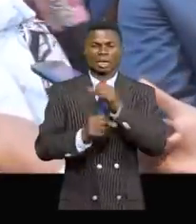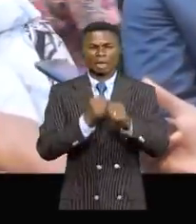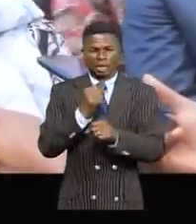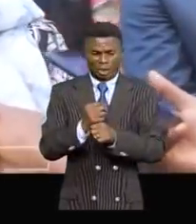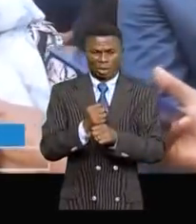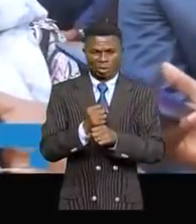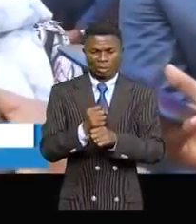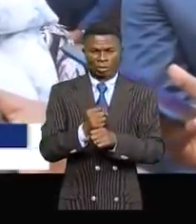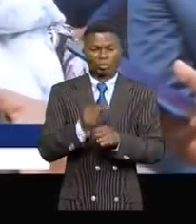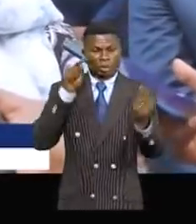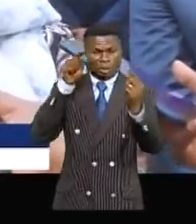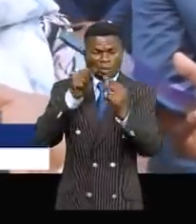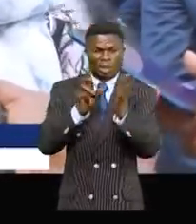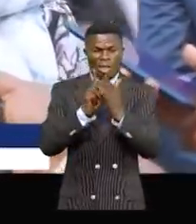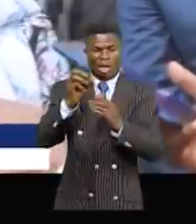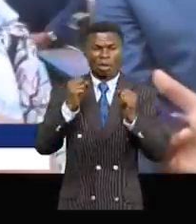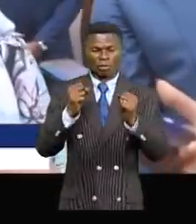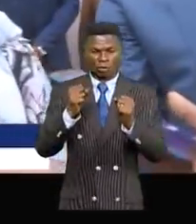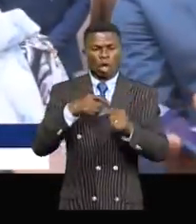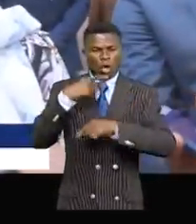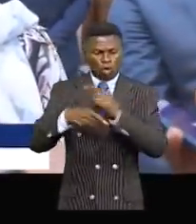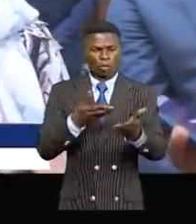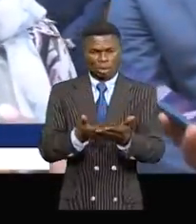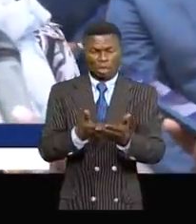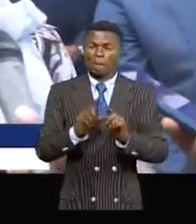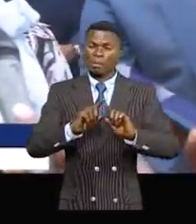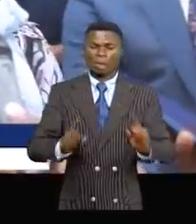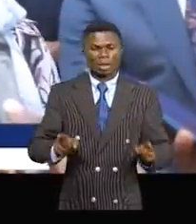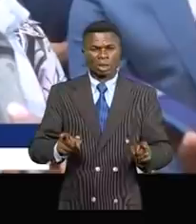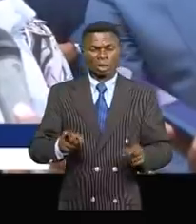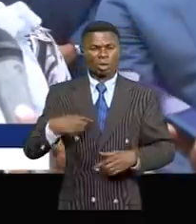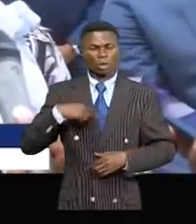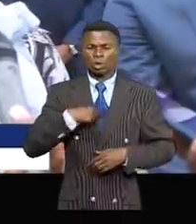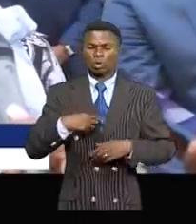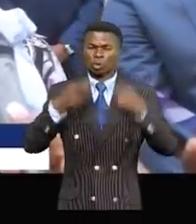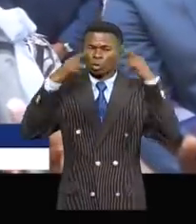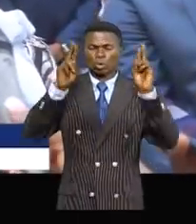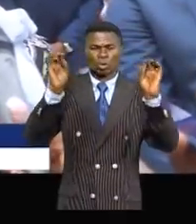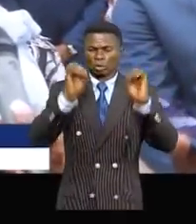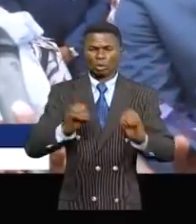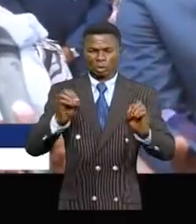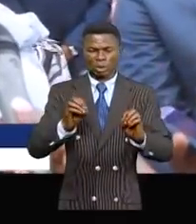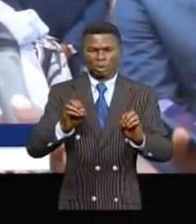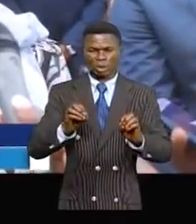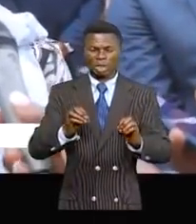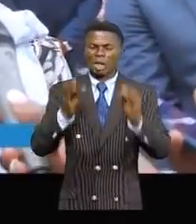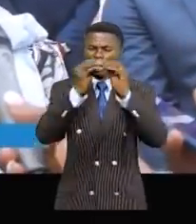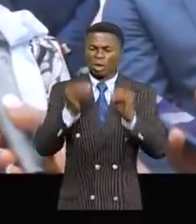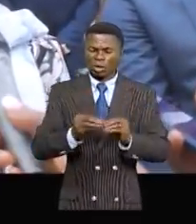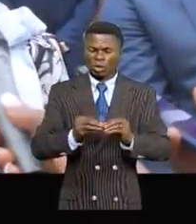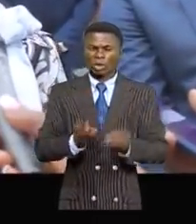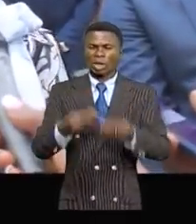que les objectifs de développement durable ont été lancés. Mais nous n'arrivons pas à contextualiser et